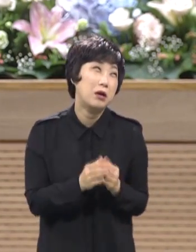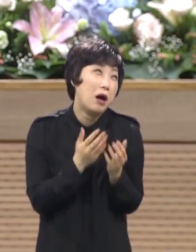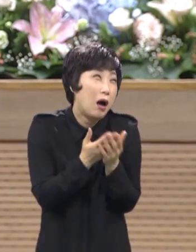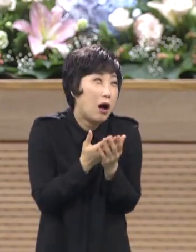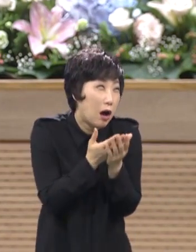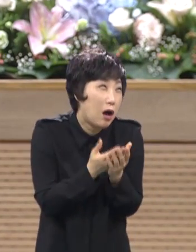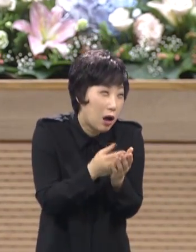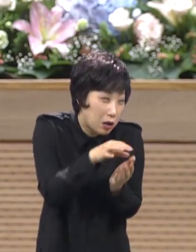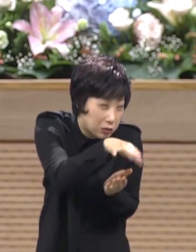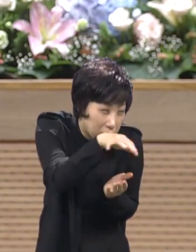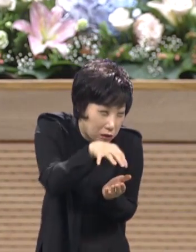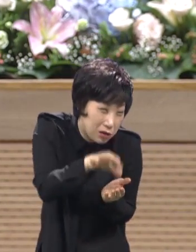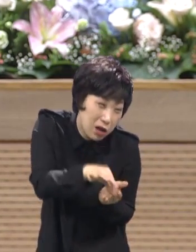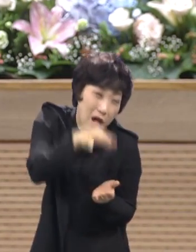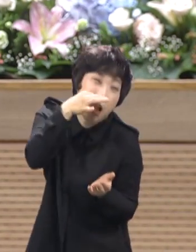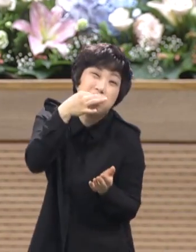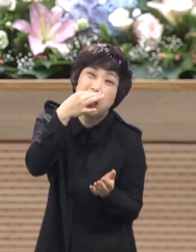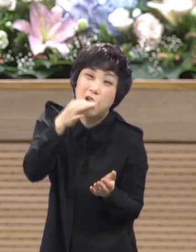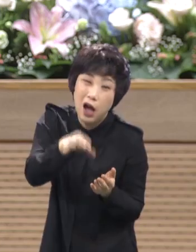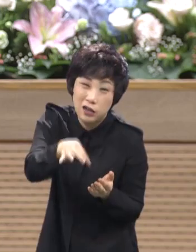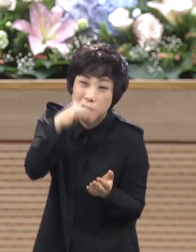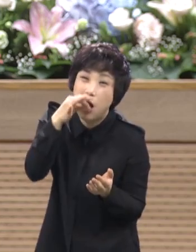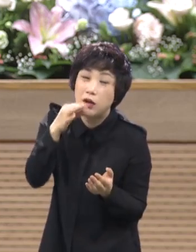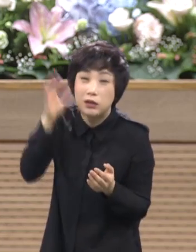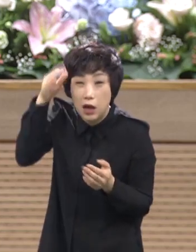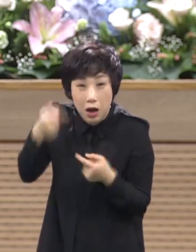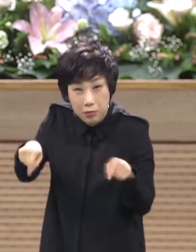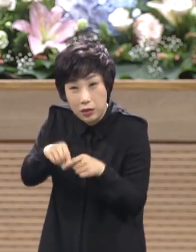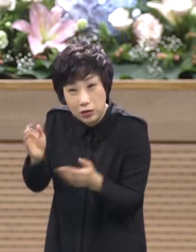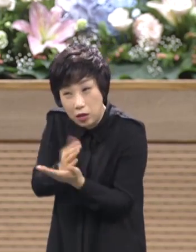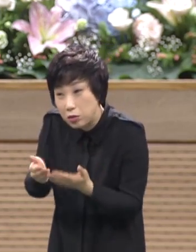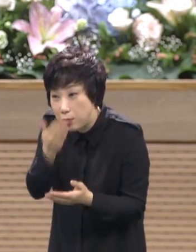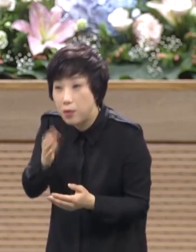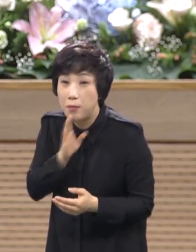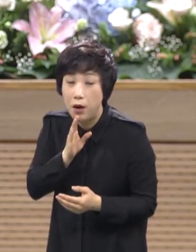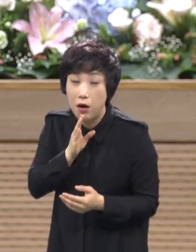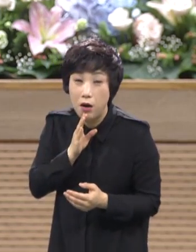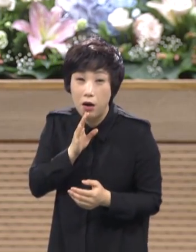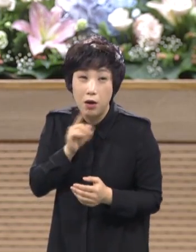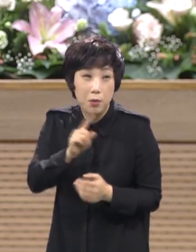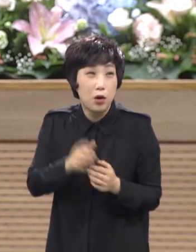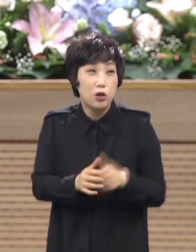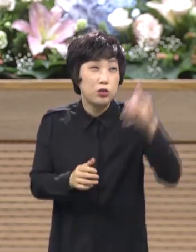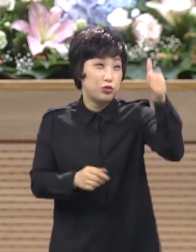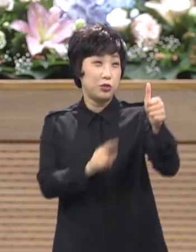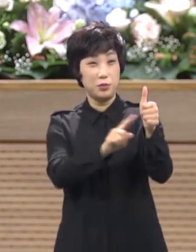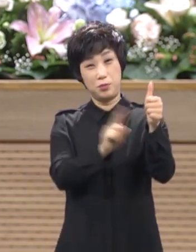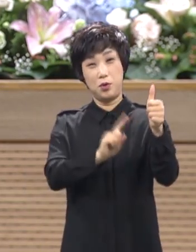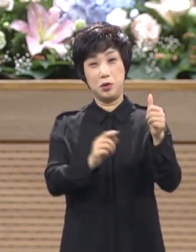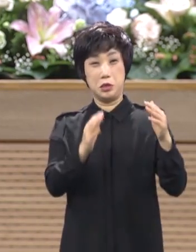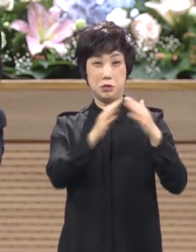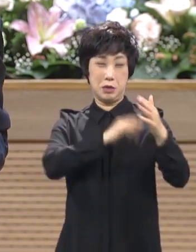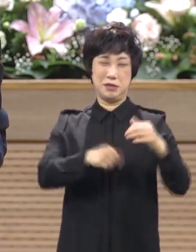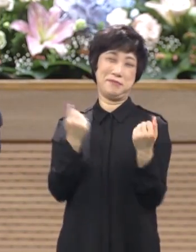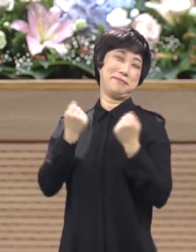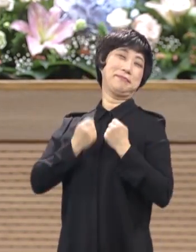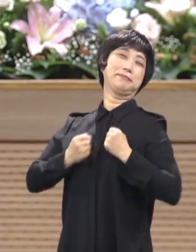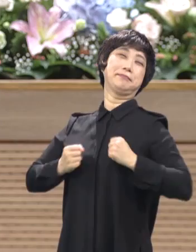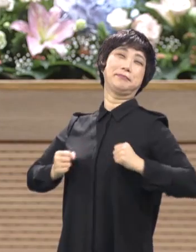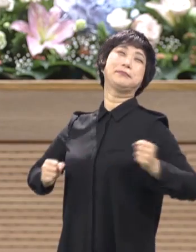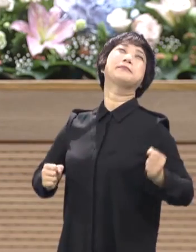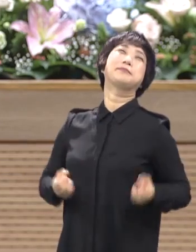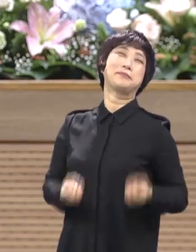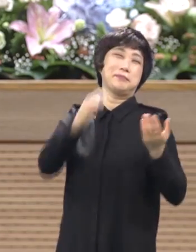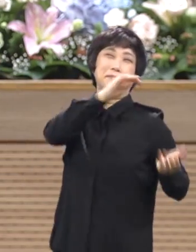부잣집 상에서 떨어지는 부스러기를 개와 정답게 나눠먹고 그저 주인은 그 안에서 호의호식하며